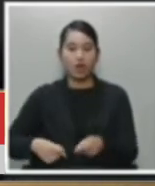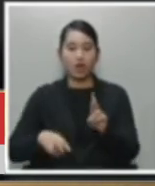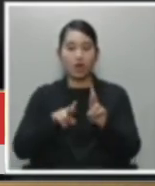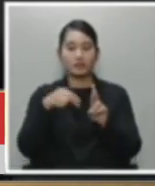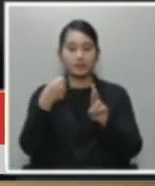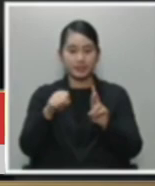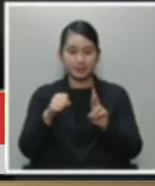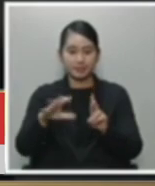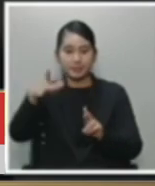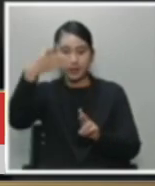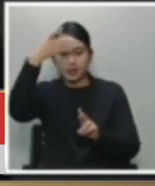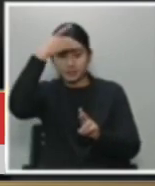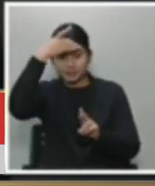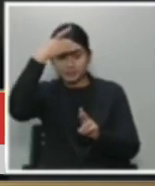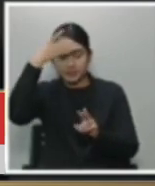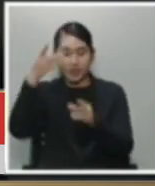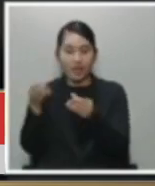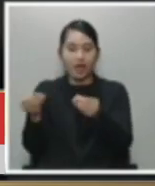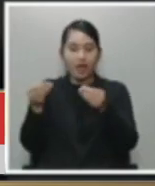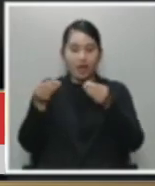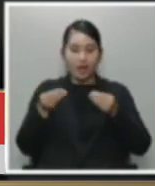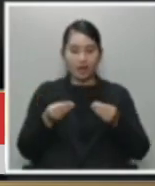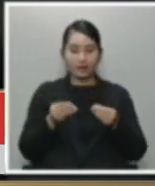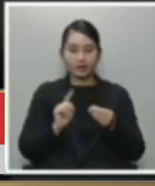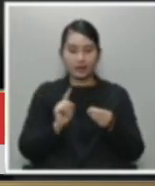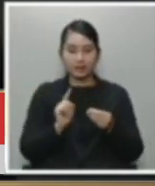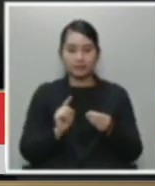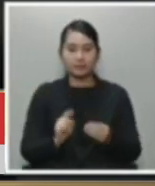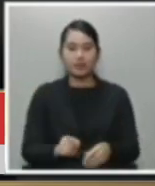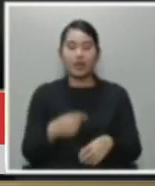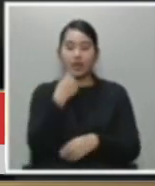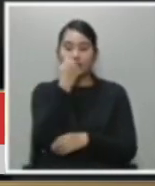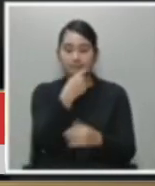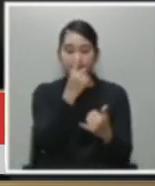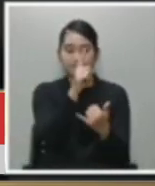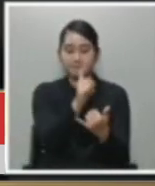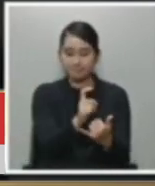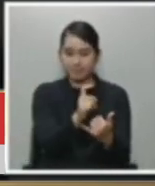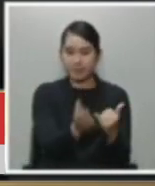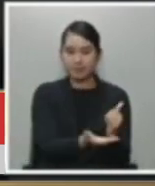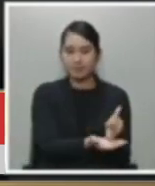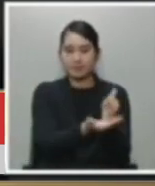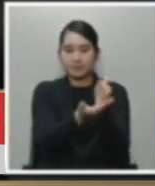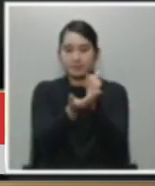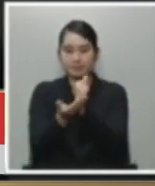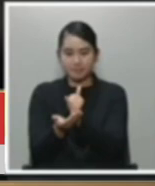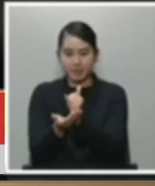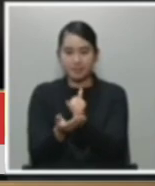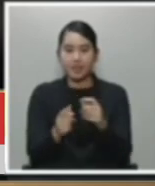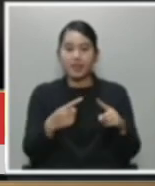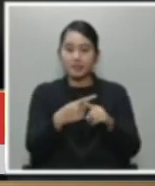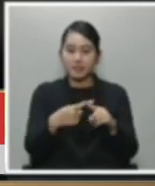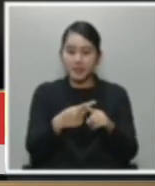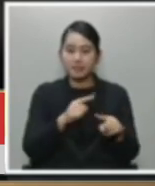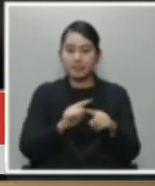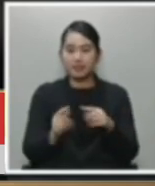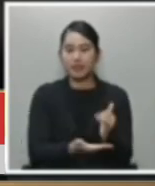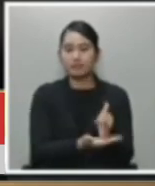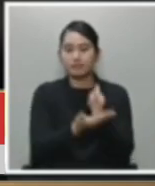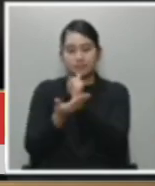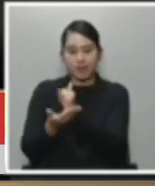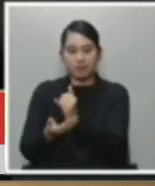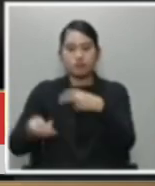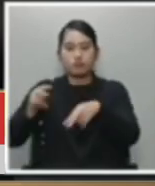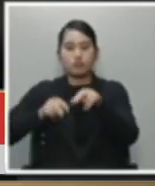ทรงกรุณาโปรดเกล้าโปรดกระหม่อมพระราชทานรับศพผู้เสียชีวิตและผู้บาดเจ็บจากเหตุการณ์ดังกล่าวไว้ในพระบรมชานุเค